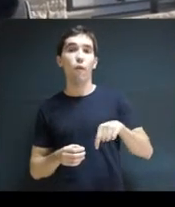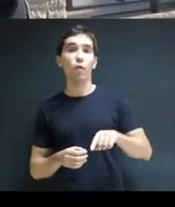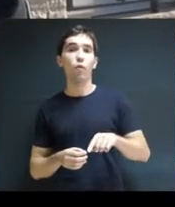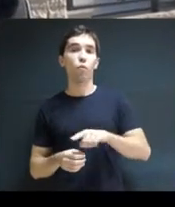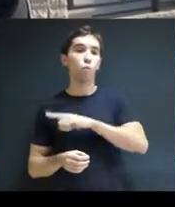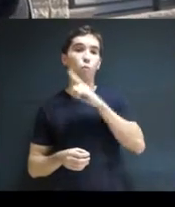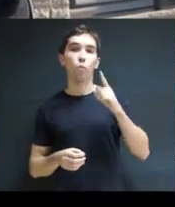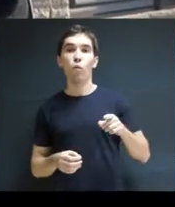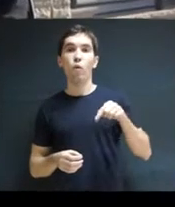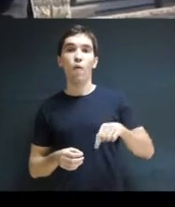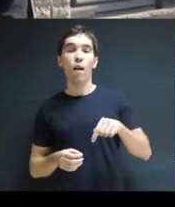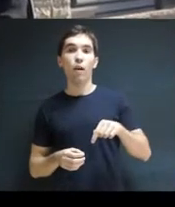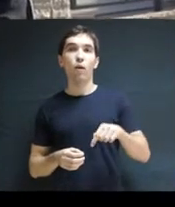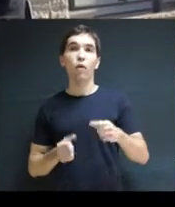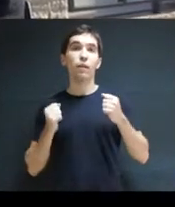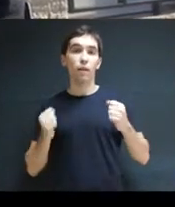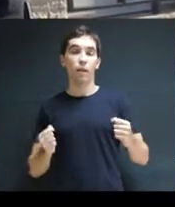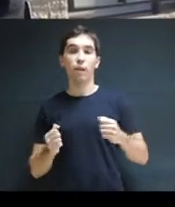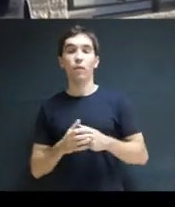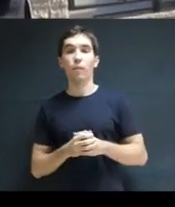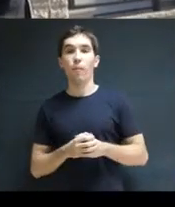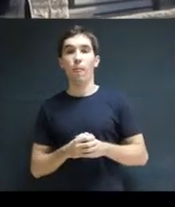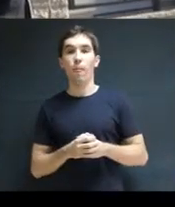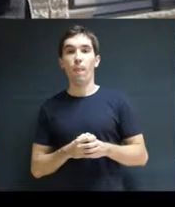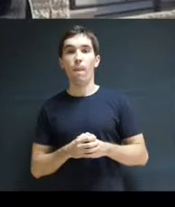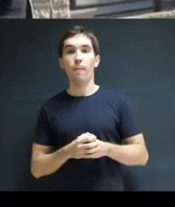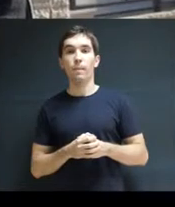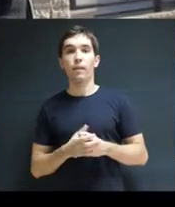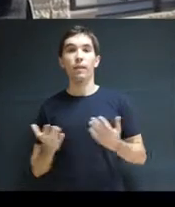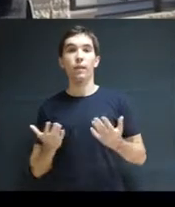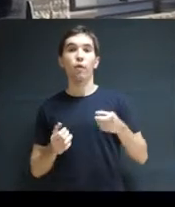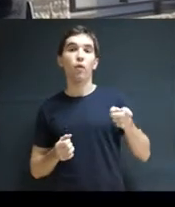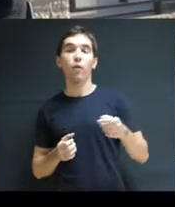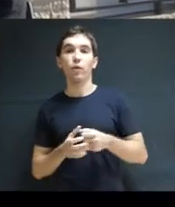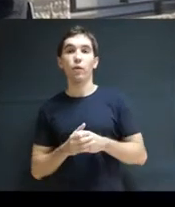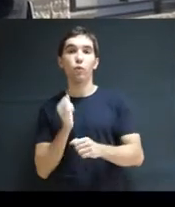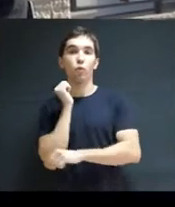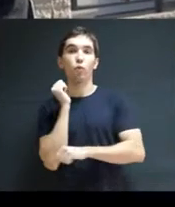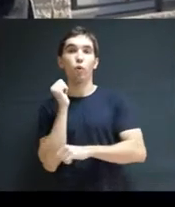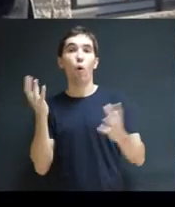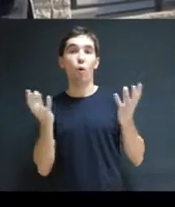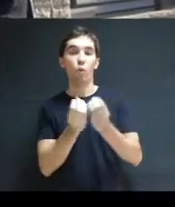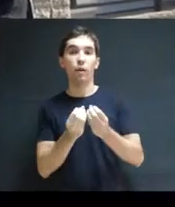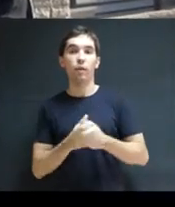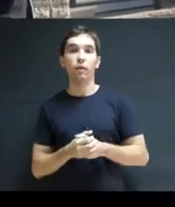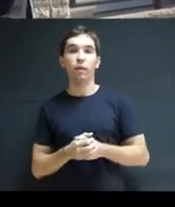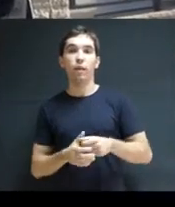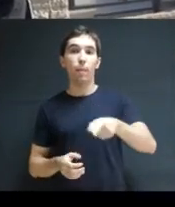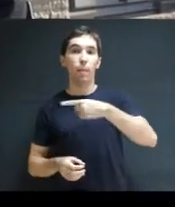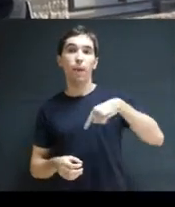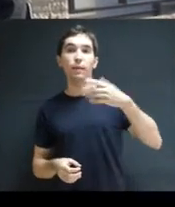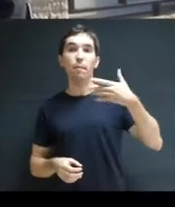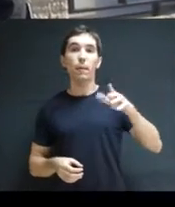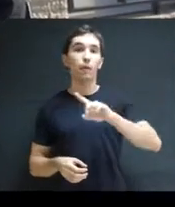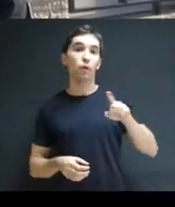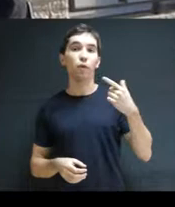ovolikom intenzitetu, odnosno u ovakvom intenzitetu, zato što je studiji su okupili nas recimo